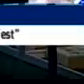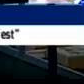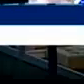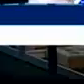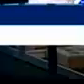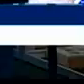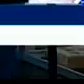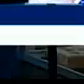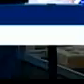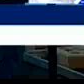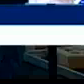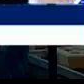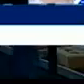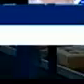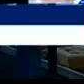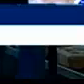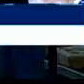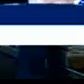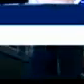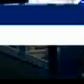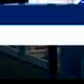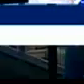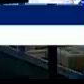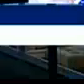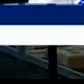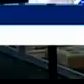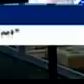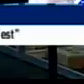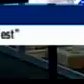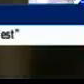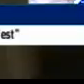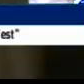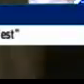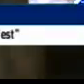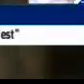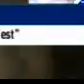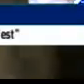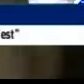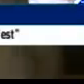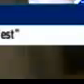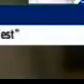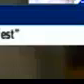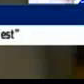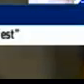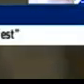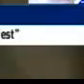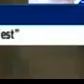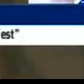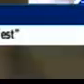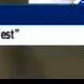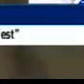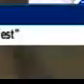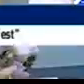noi, foarte multe, care privesc istoria noastră, identitatea, literatura română, spiritualitatea, cultura românească, dar și